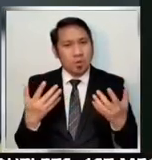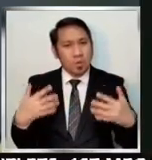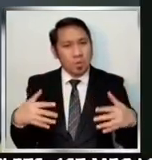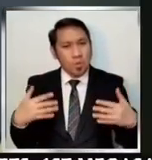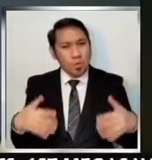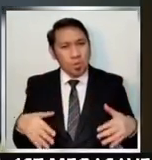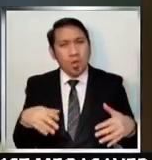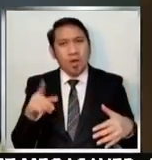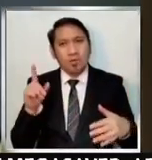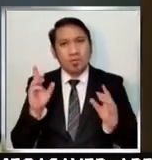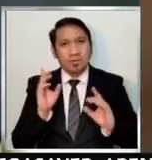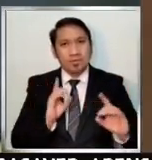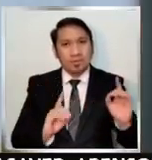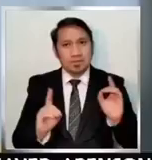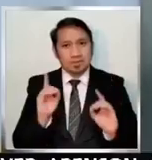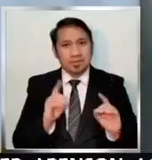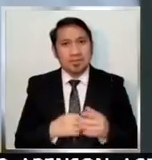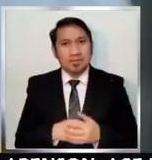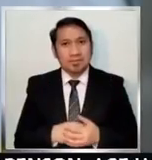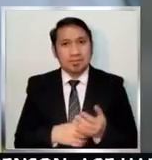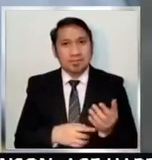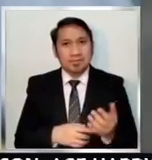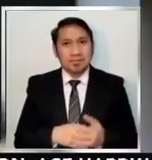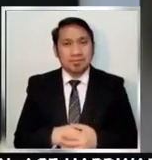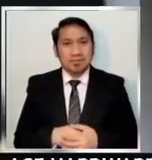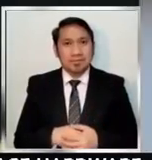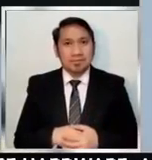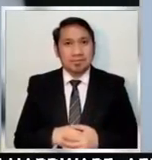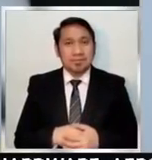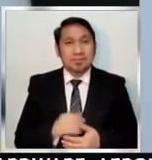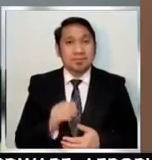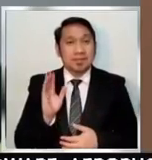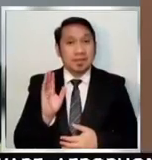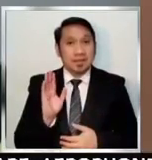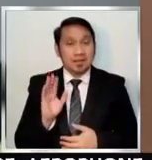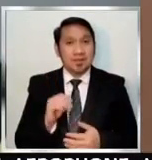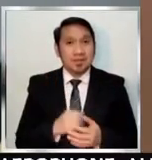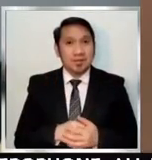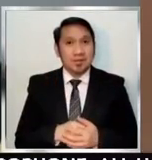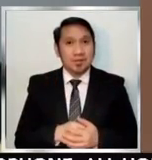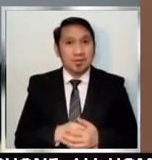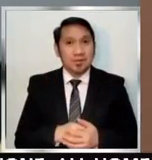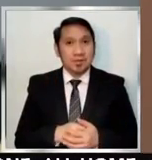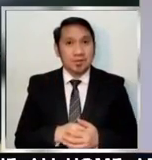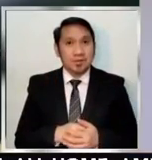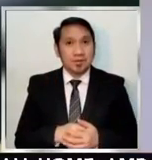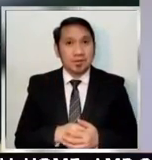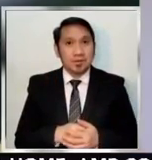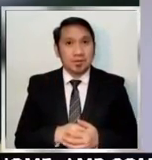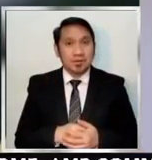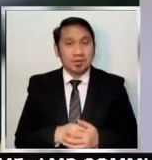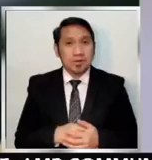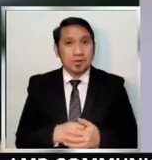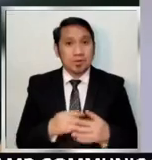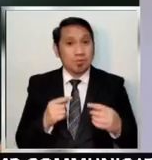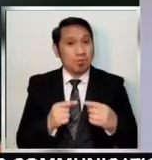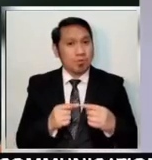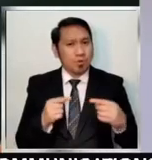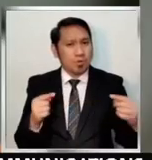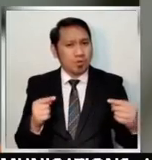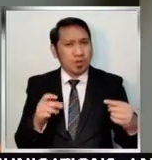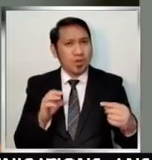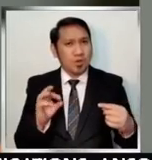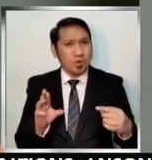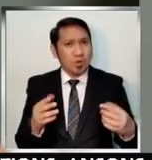Afternoon Prime na Abot Kamay na Pangarap. Ang kanyang palabang vibe, magiging pabor kaya o kontra kay Doc Annalyn played by Jillian